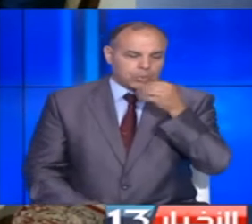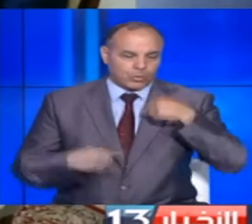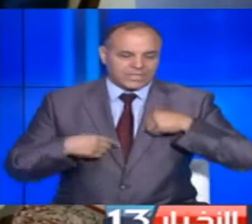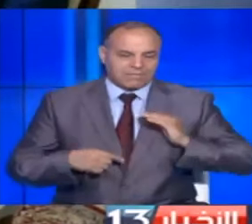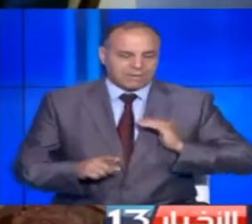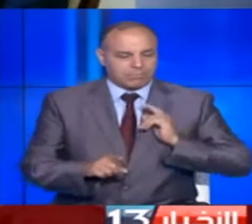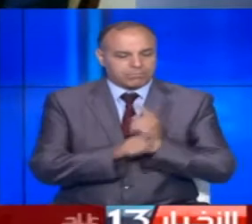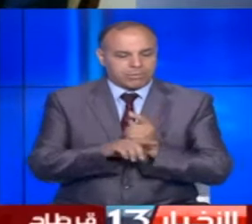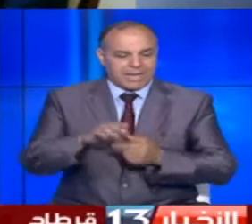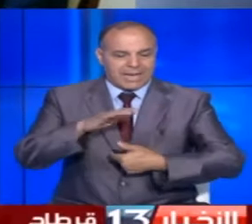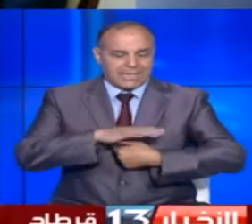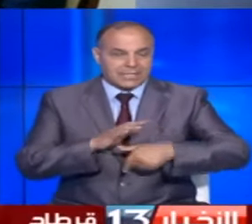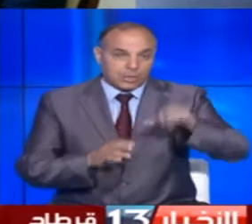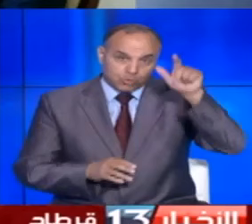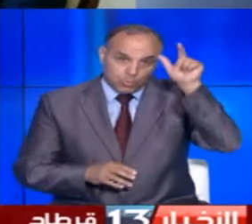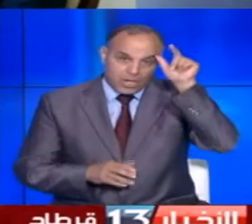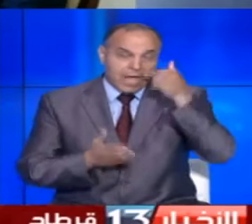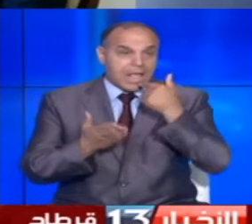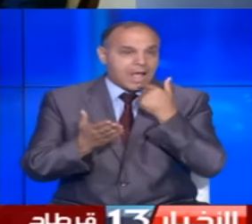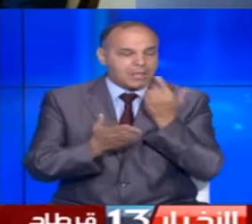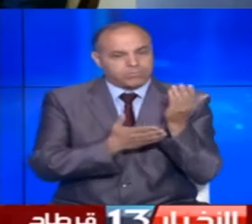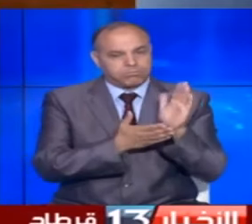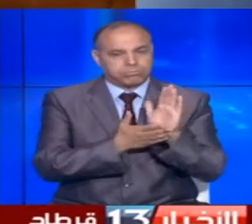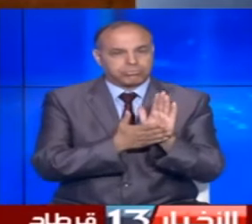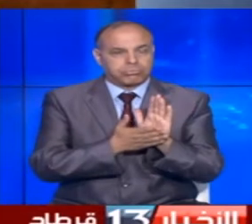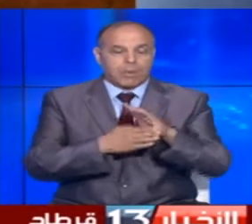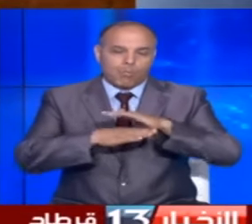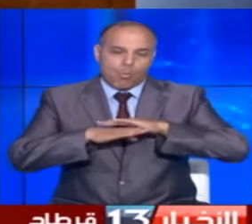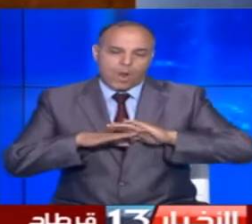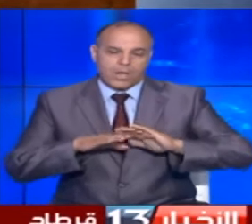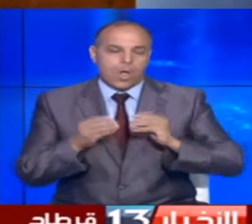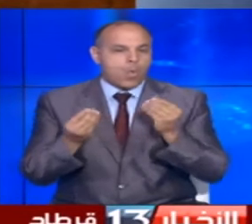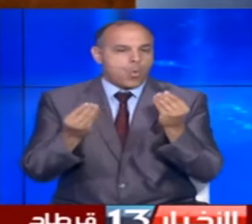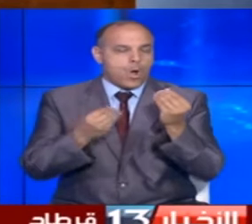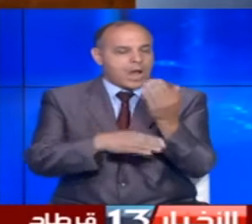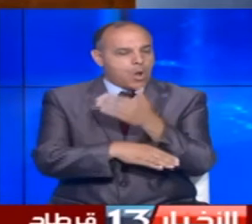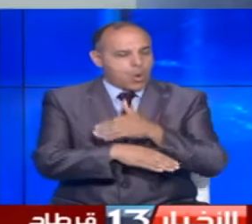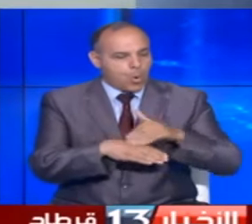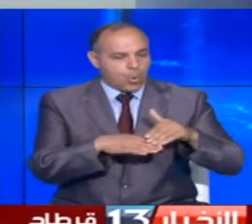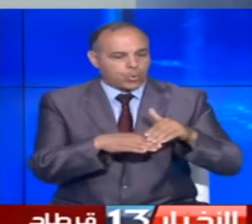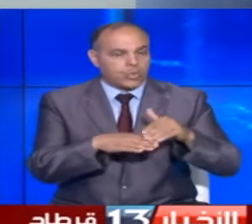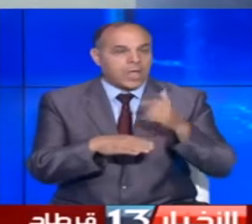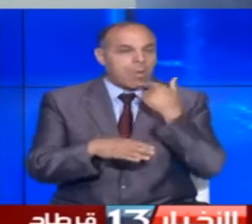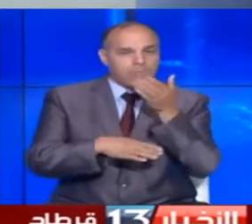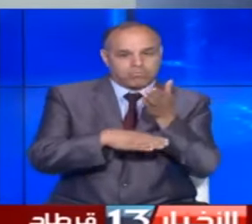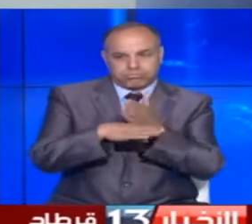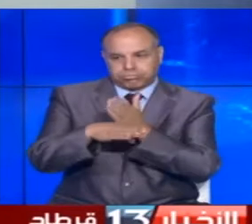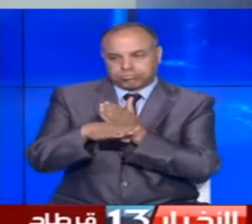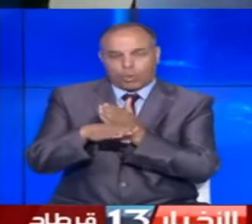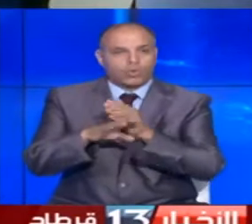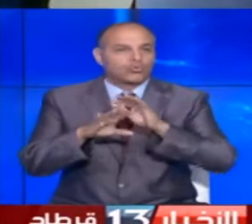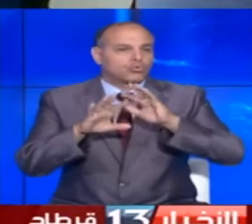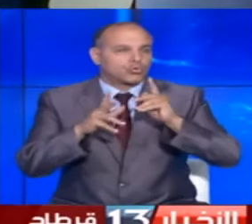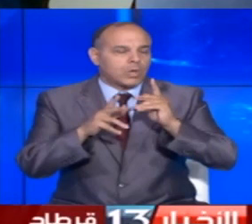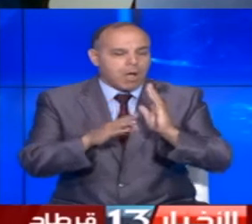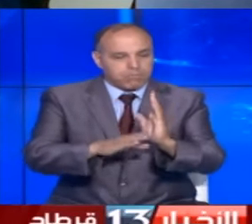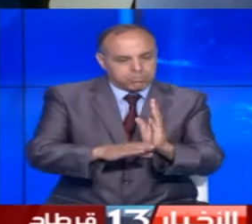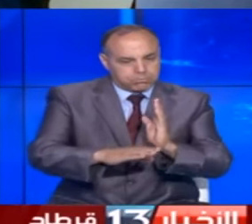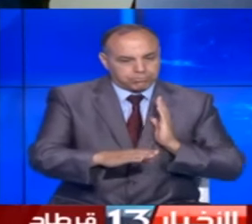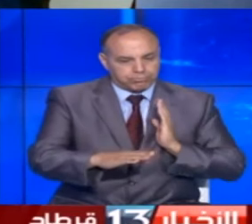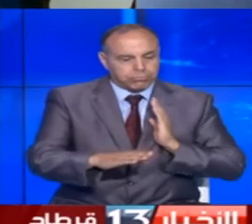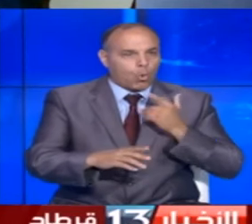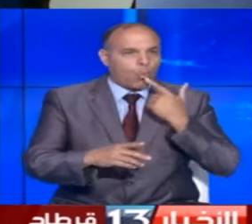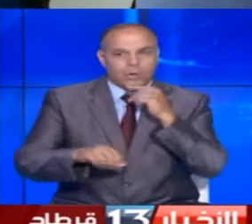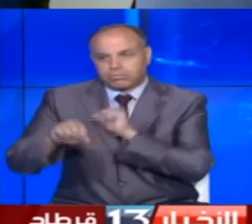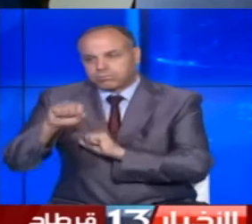اللقاء مع رئيس الجمهوريه استعرض الوضع الامني خاصه على الحدود والجاهزيه العليا لقواتنا بفضل